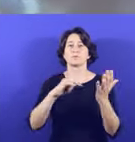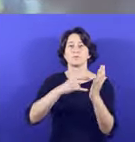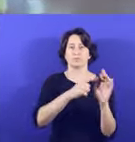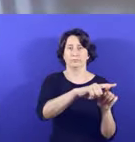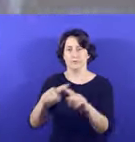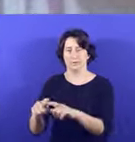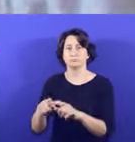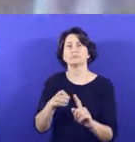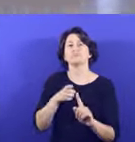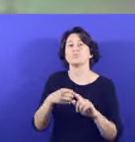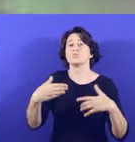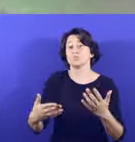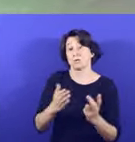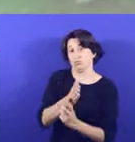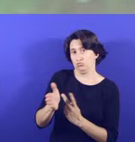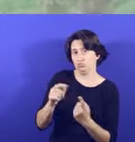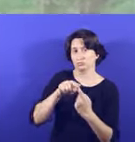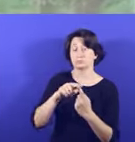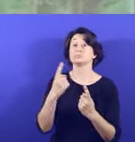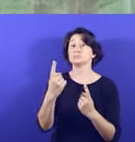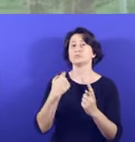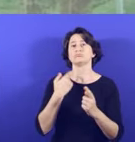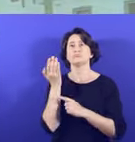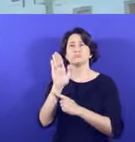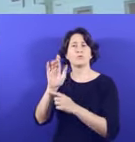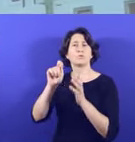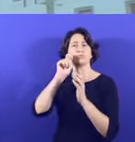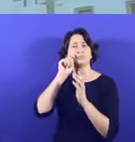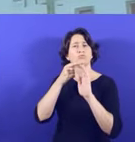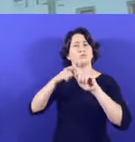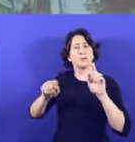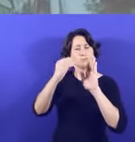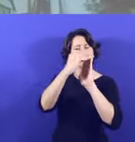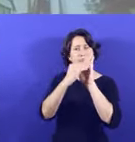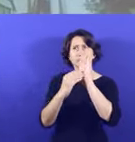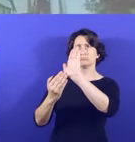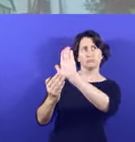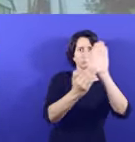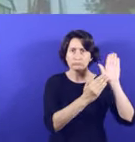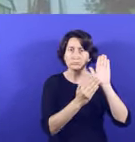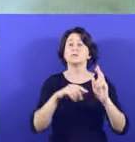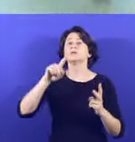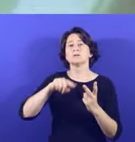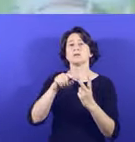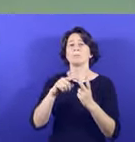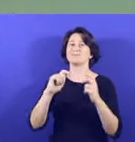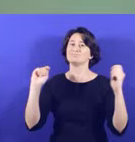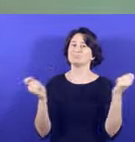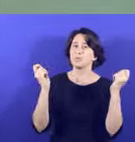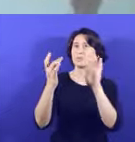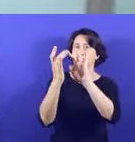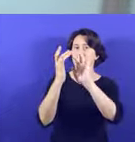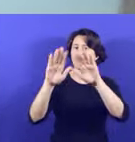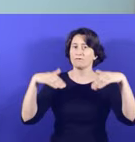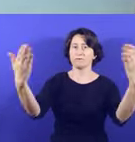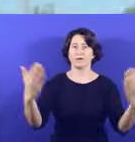dira, eta horrek esan nahi du, hazkuntza 2,1koa izan dela. Halaber, Imanol Pradalesek azaldu du Bizkaiko Foru